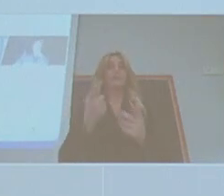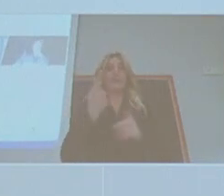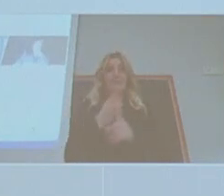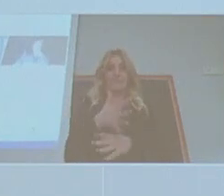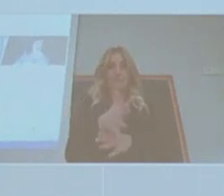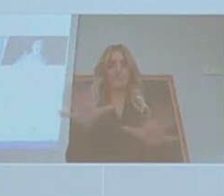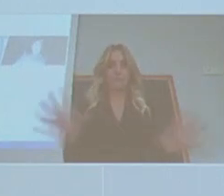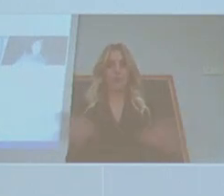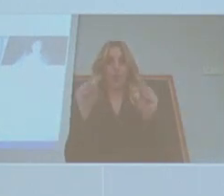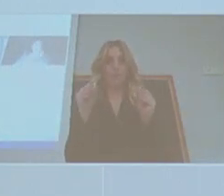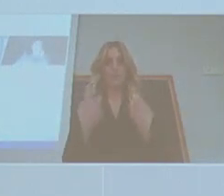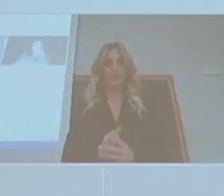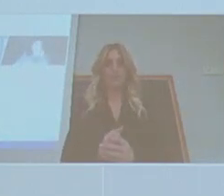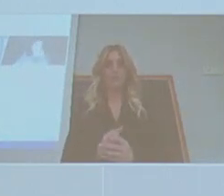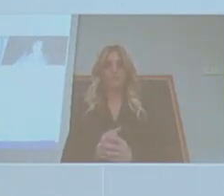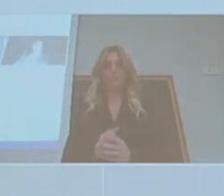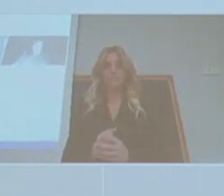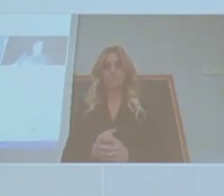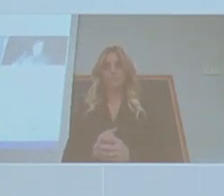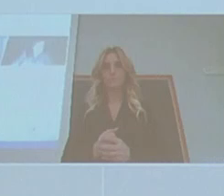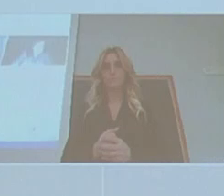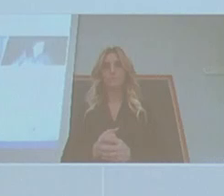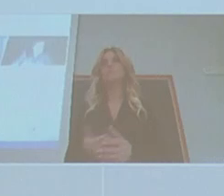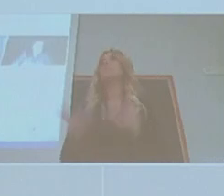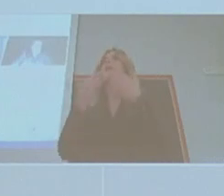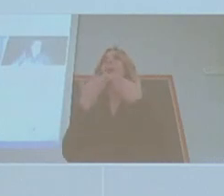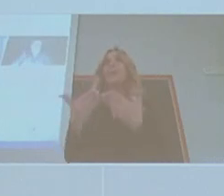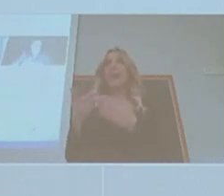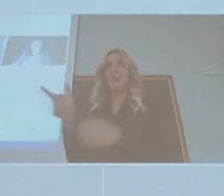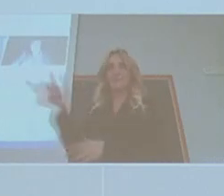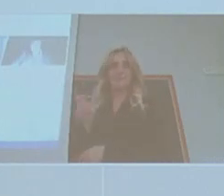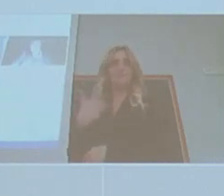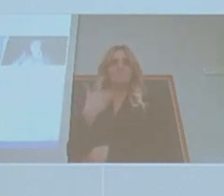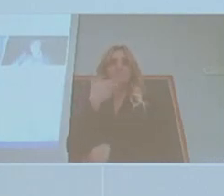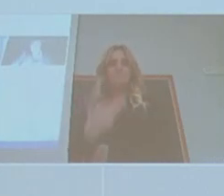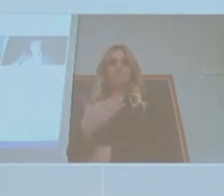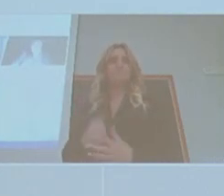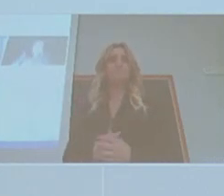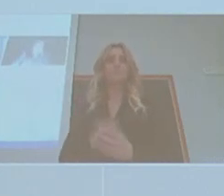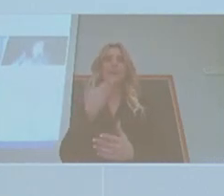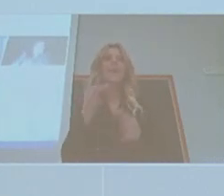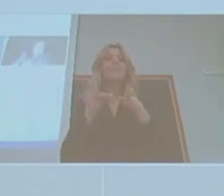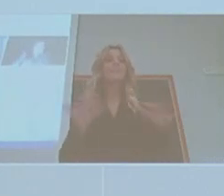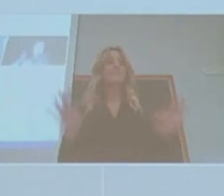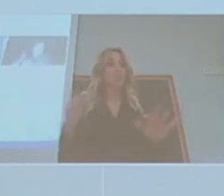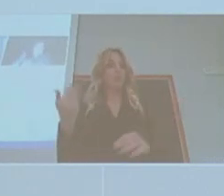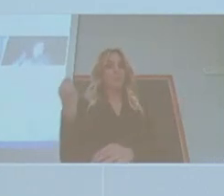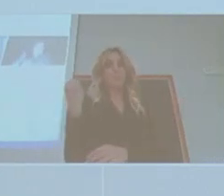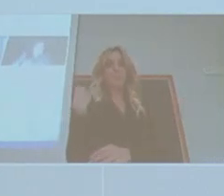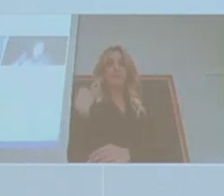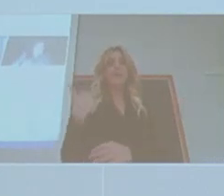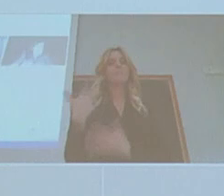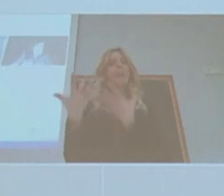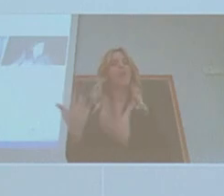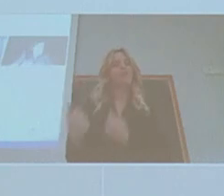cominciare. Prego, professor Giansanti. Grazie della parola e grazie ovviamente per la disponibilità ad averci, ad aver accettato